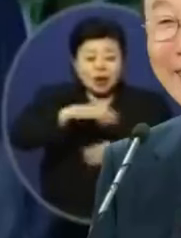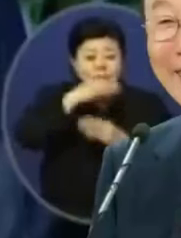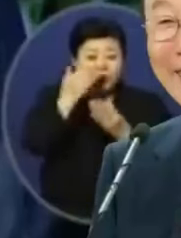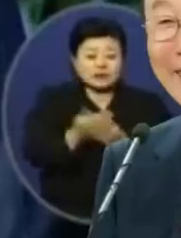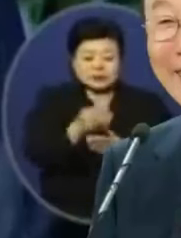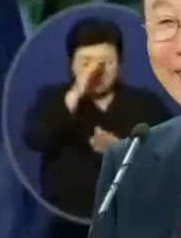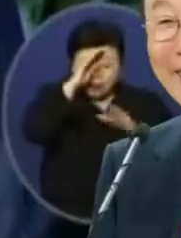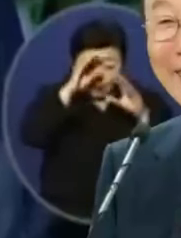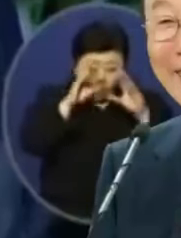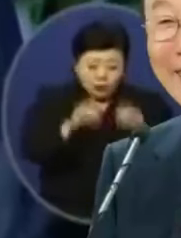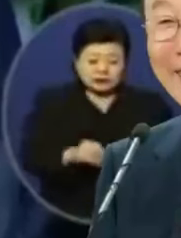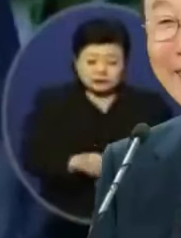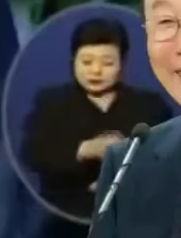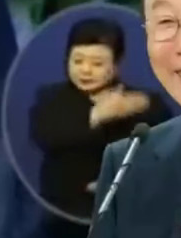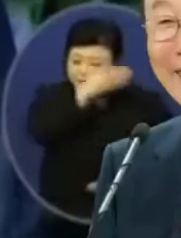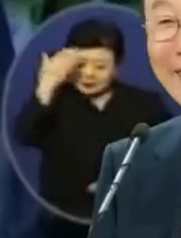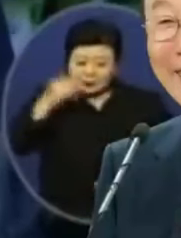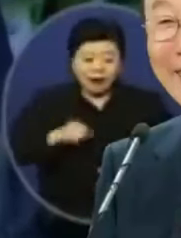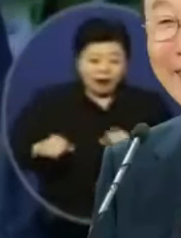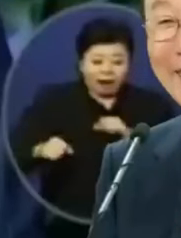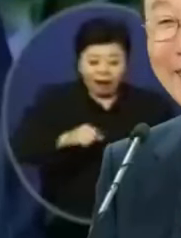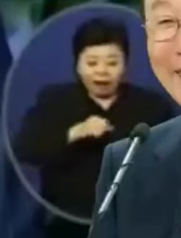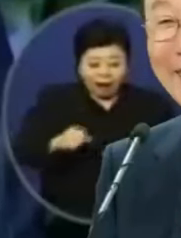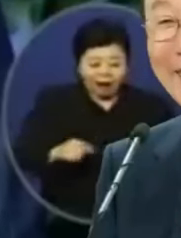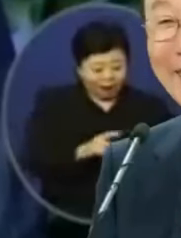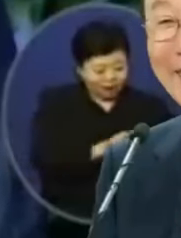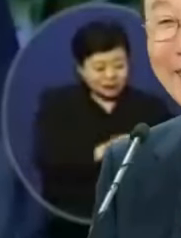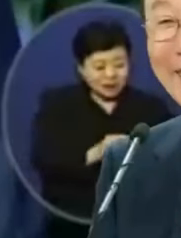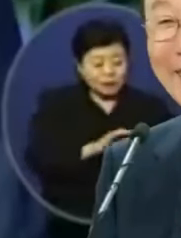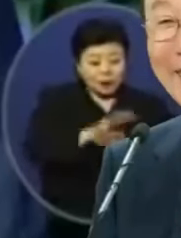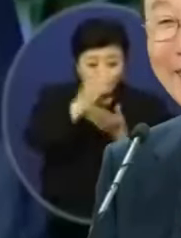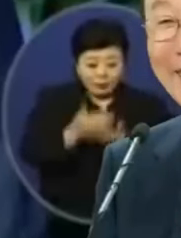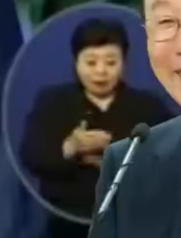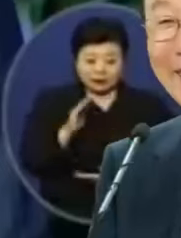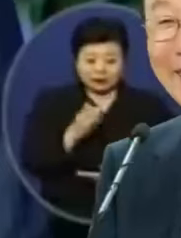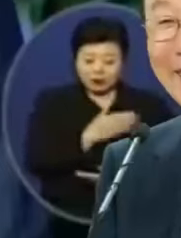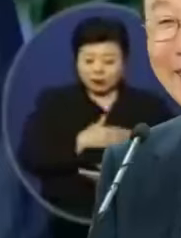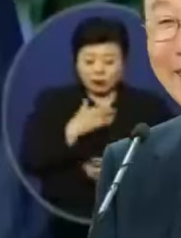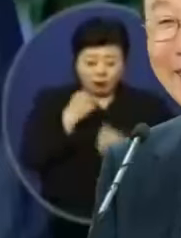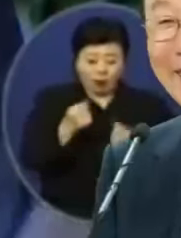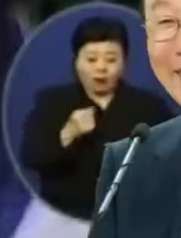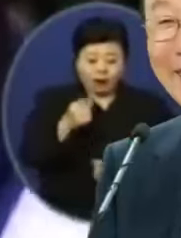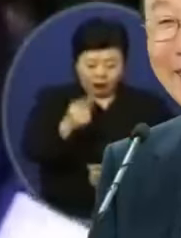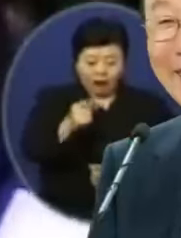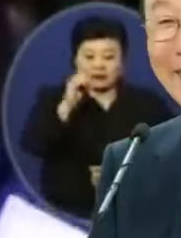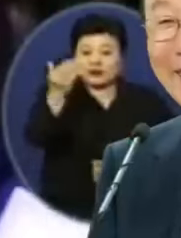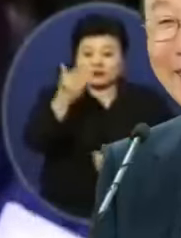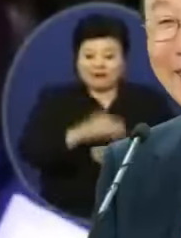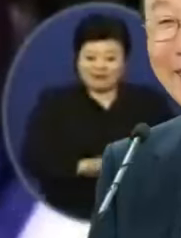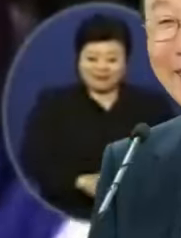완전히 청년같이 활달하게 봉사하고 있어요.